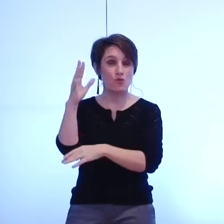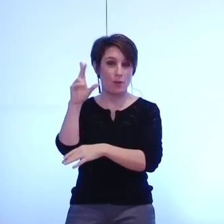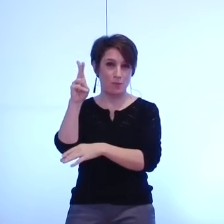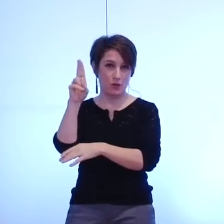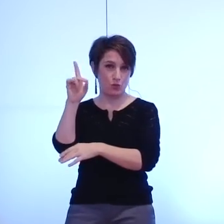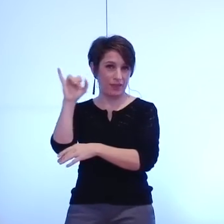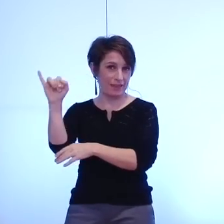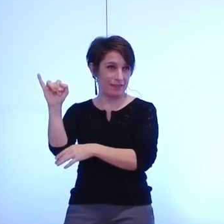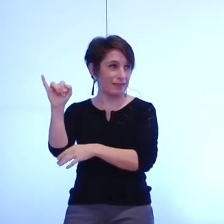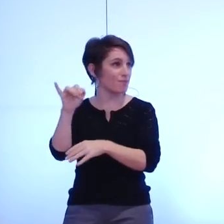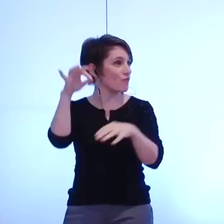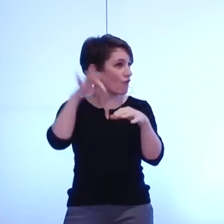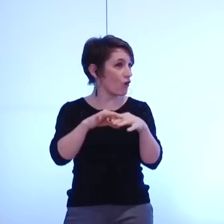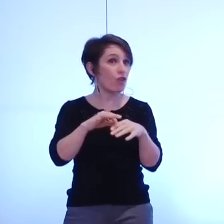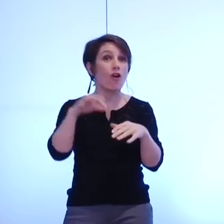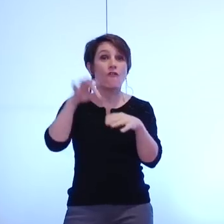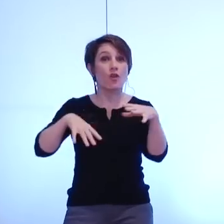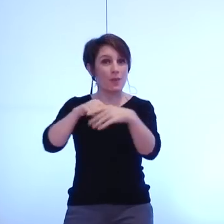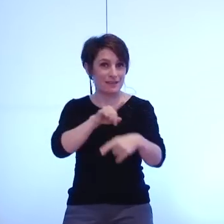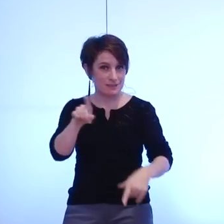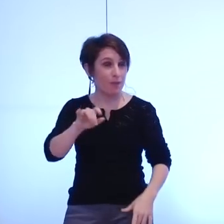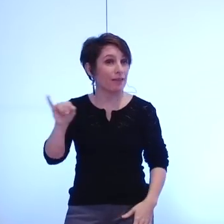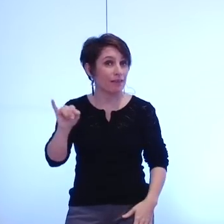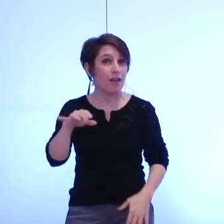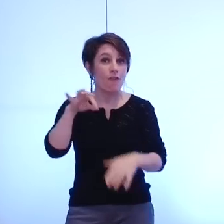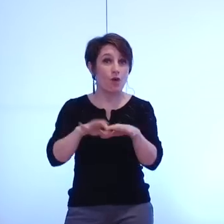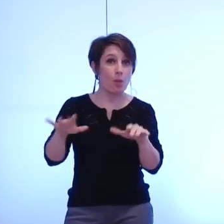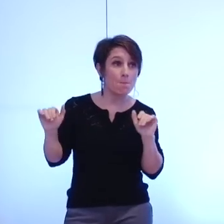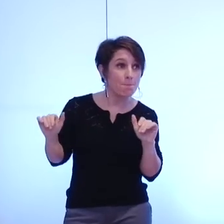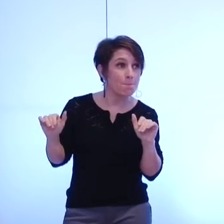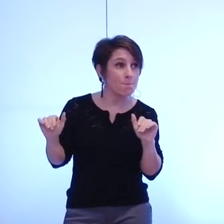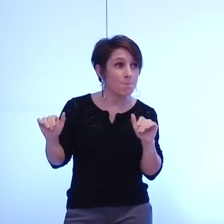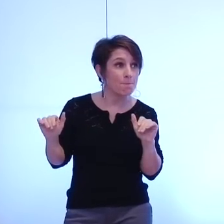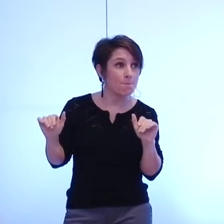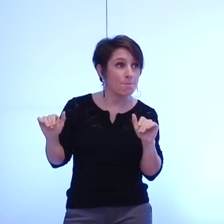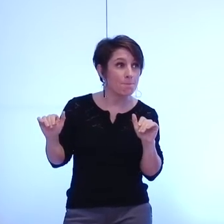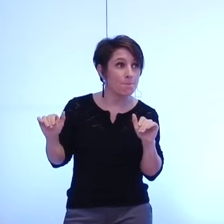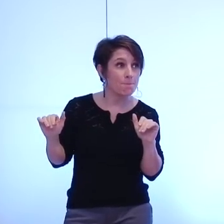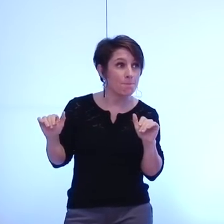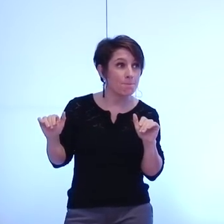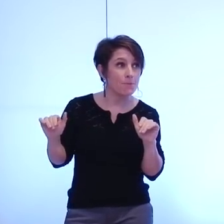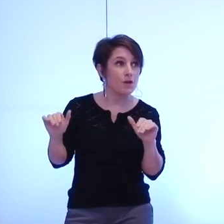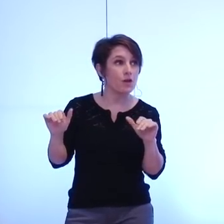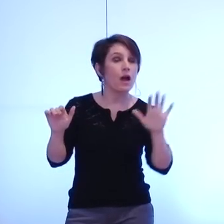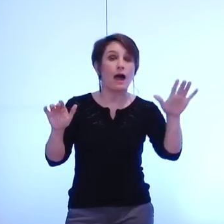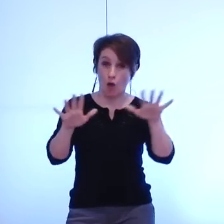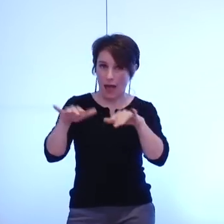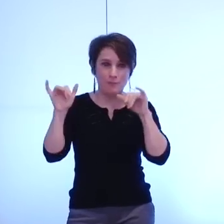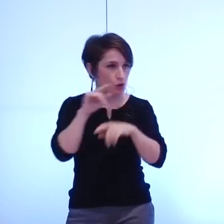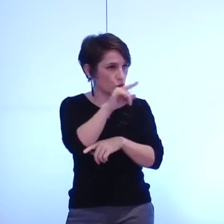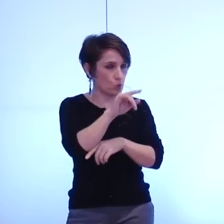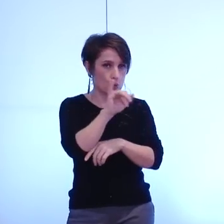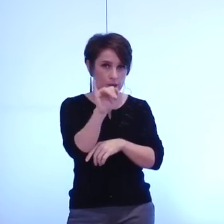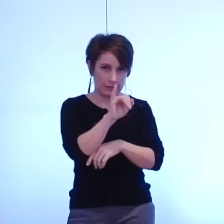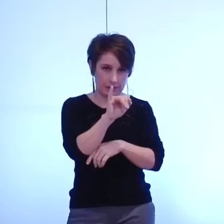qui ne prend pas part au vote qui s'abstient qui est contre donc abstention du